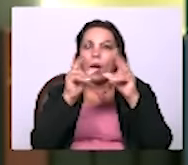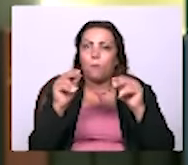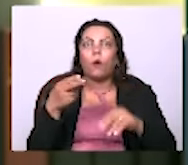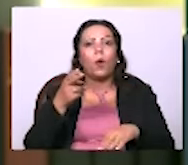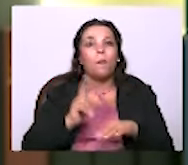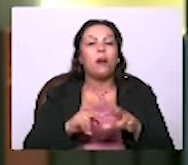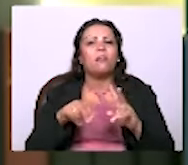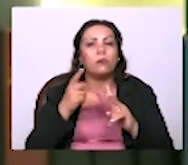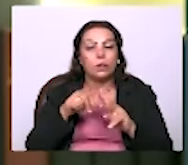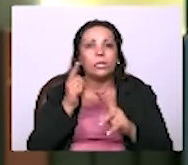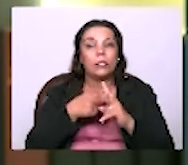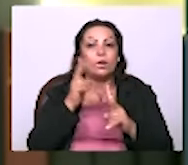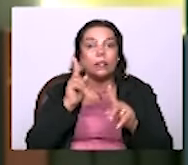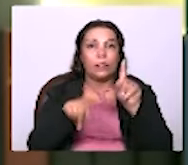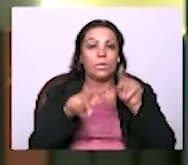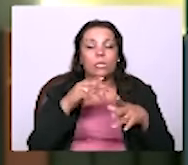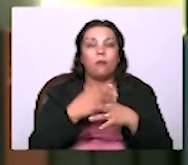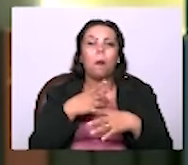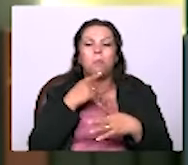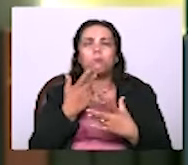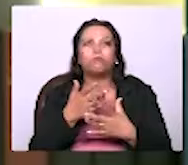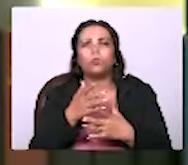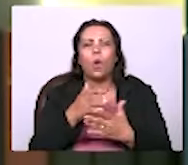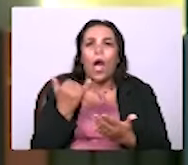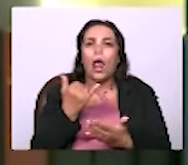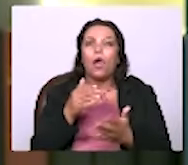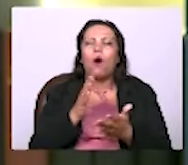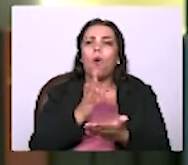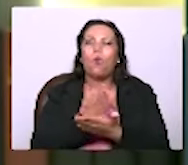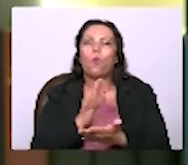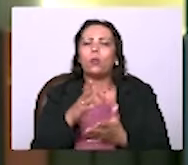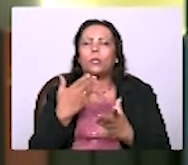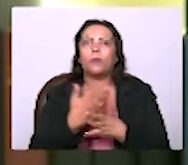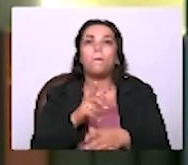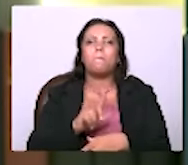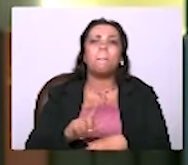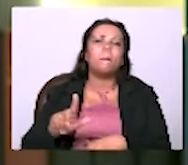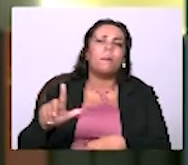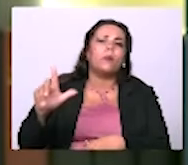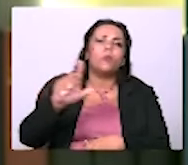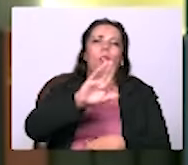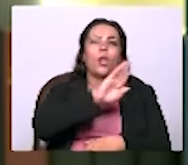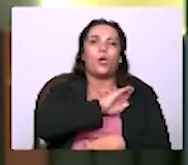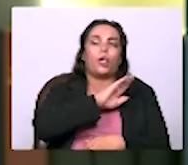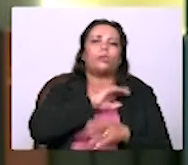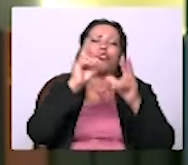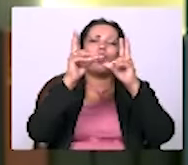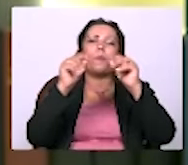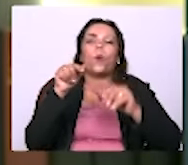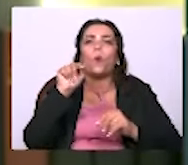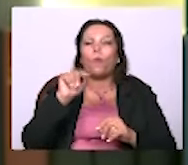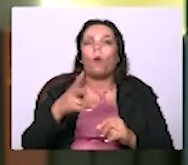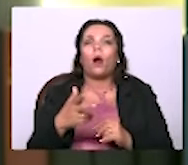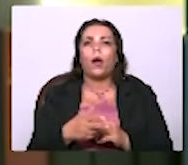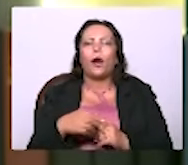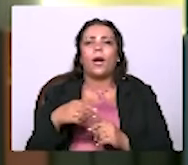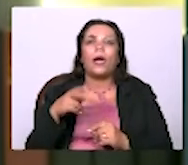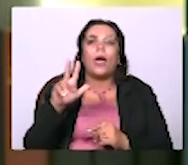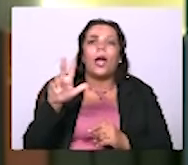من الاسماء المطروحه كحل وسط دائما يلجا اليه قائد الجيش اللبناني او قائد القوات اللبنانيه اللي هو